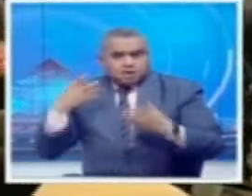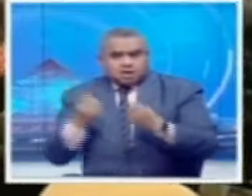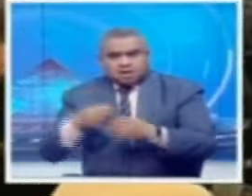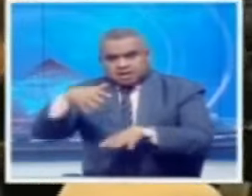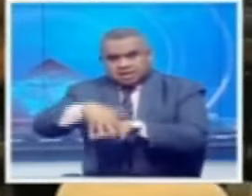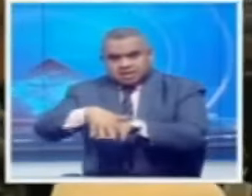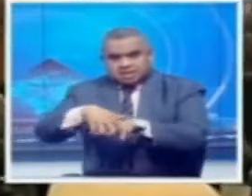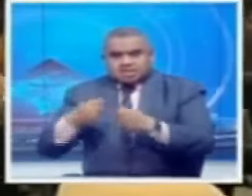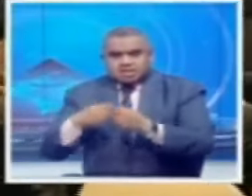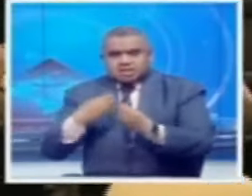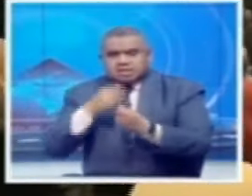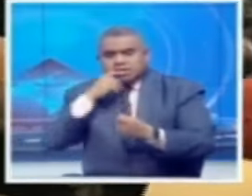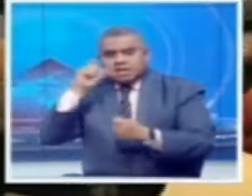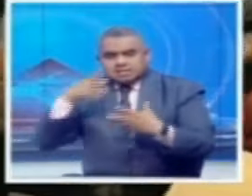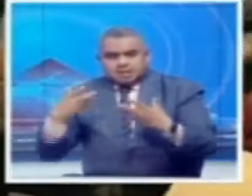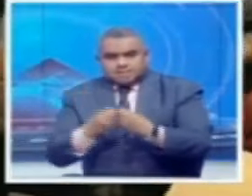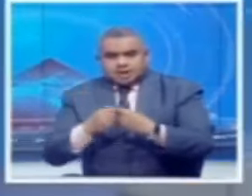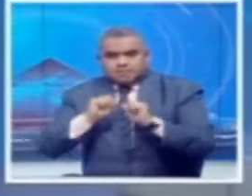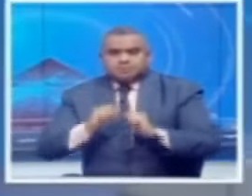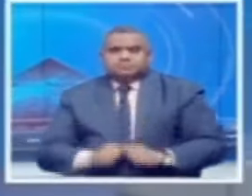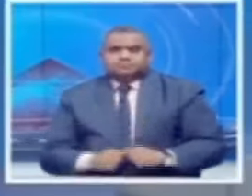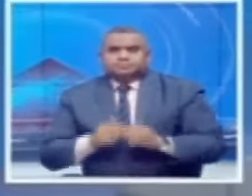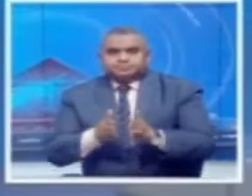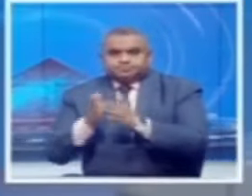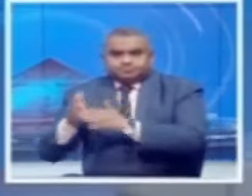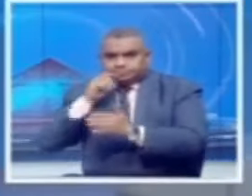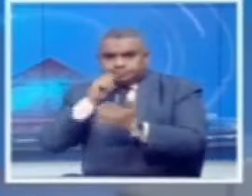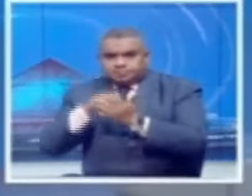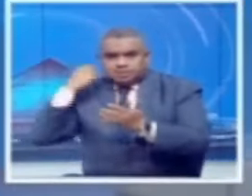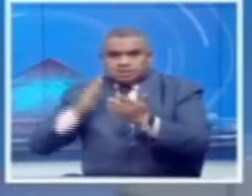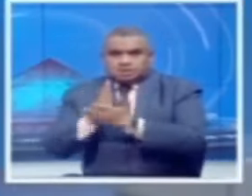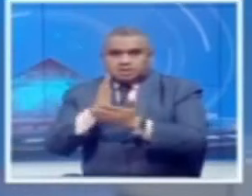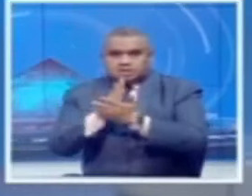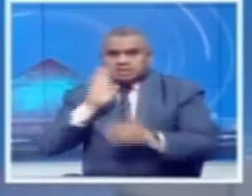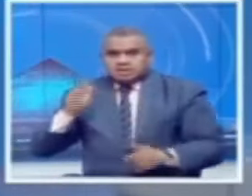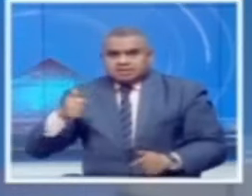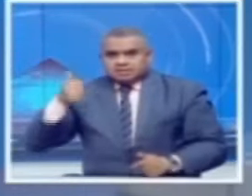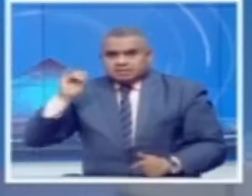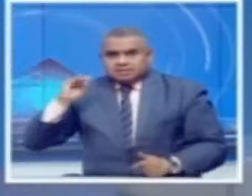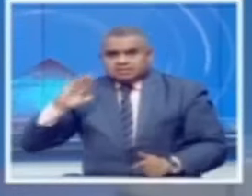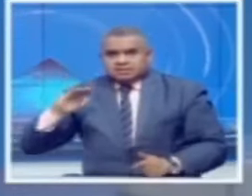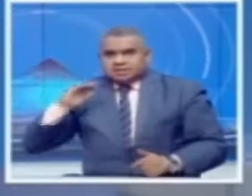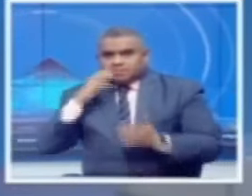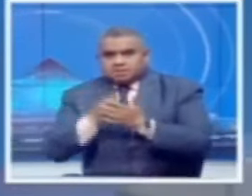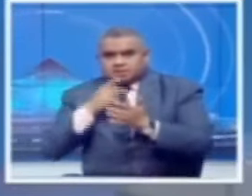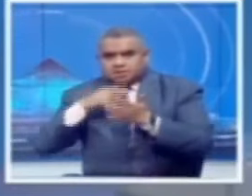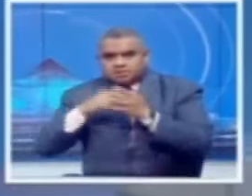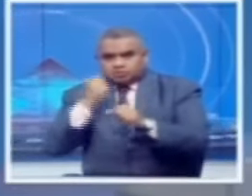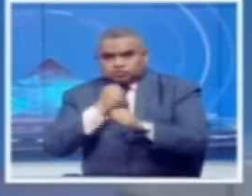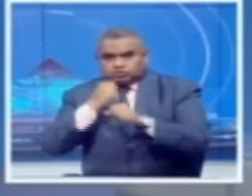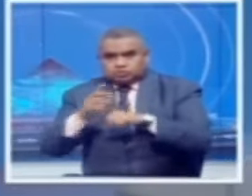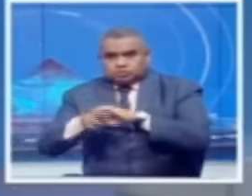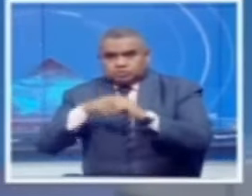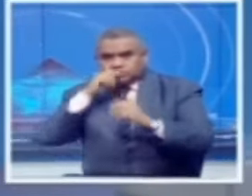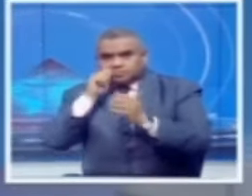لمنظمة التعاون الإسلامي والتنمية. أكد وزير الخارجية سامح شكري أهمية تركيز الجهود